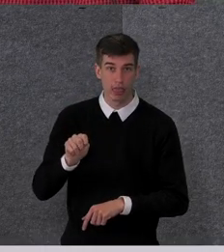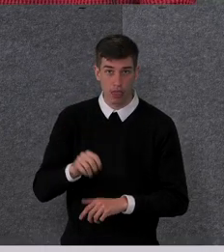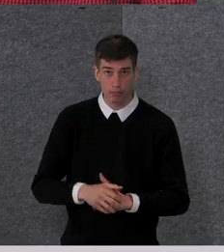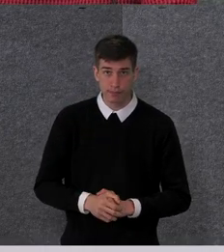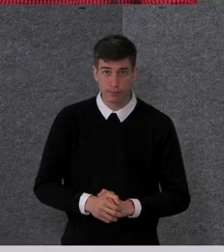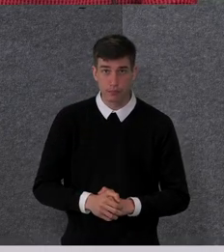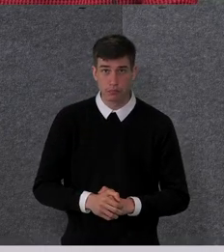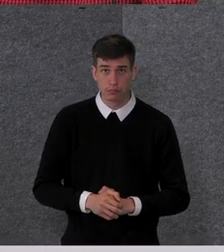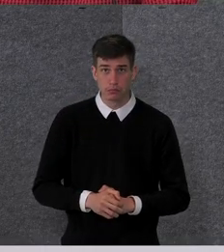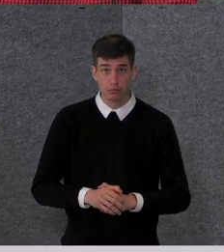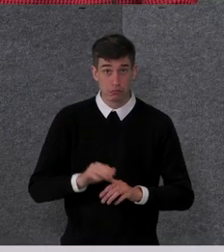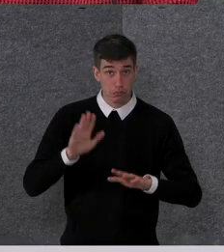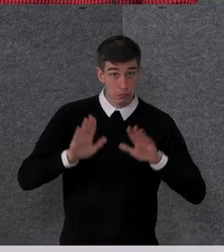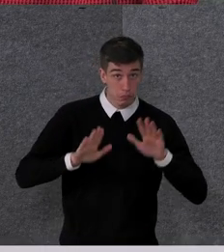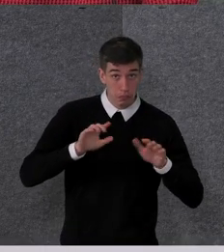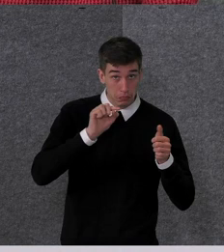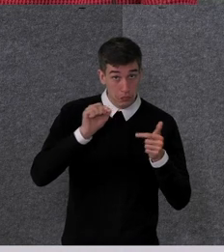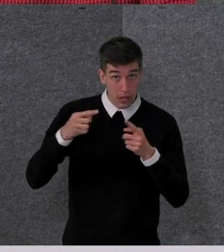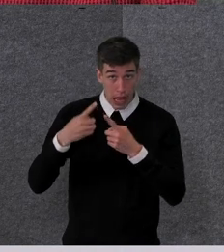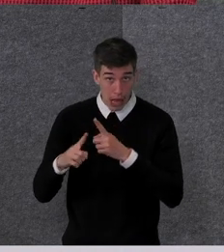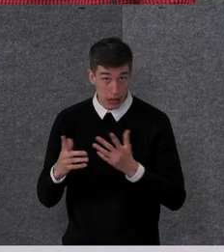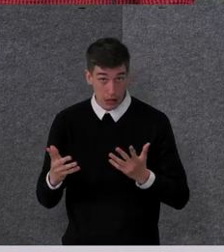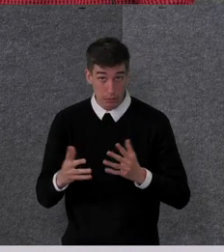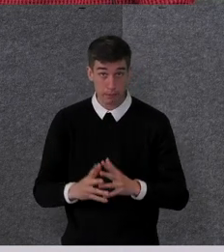weitere Kandidaturen für den Listenplatz 17?